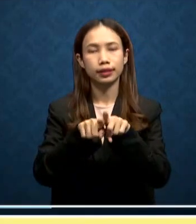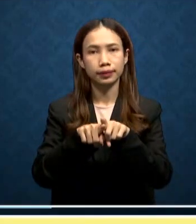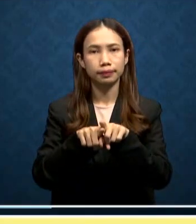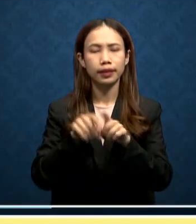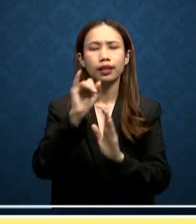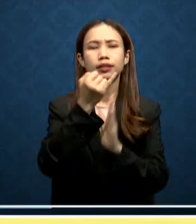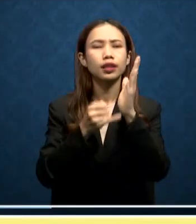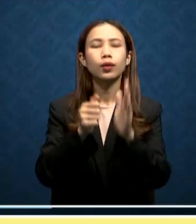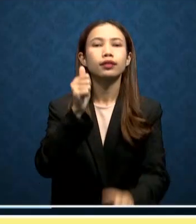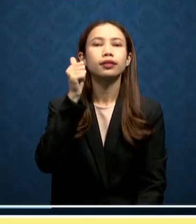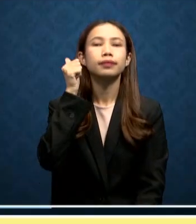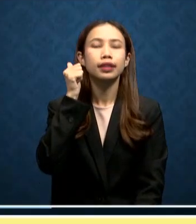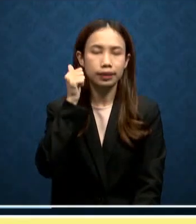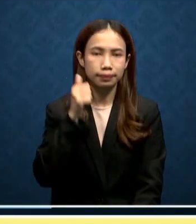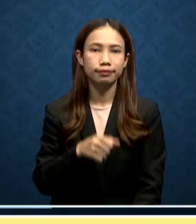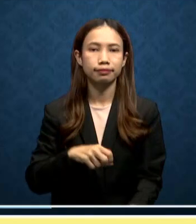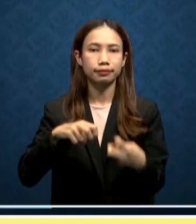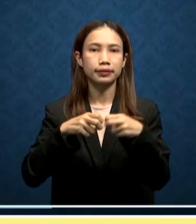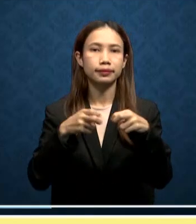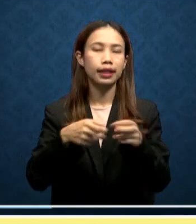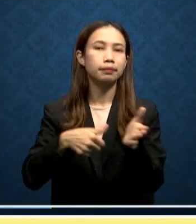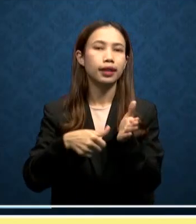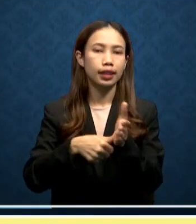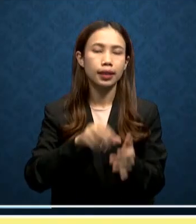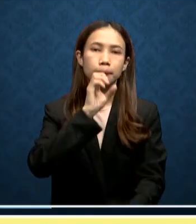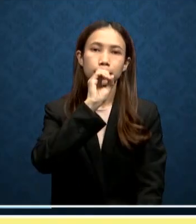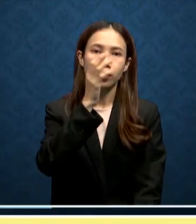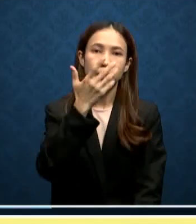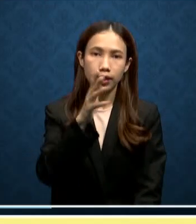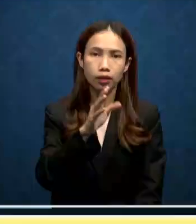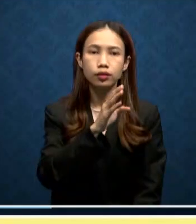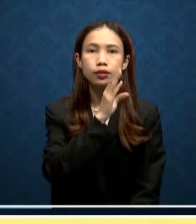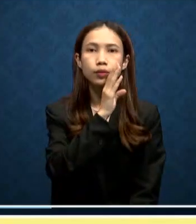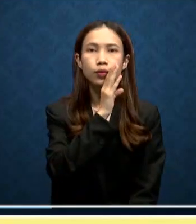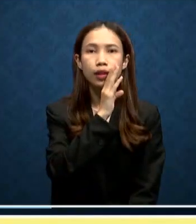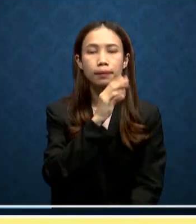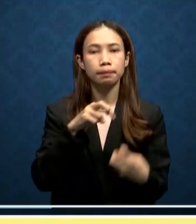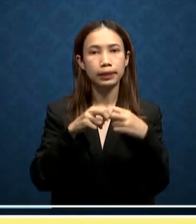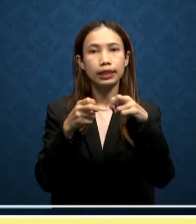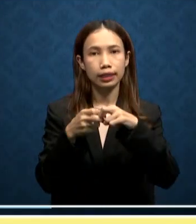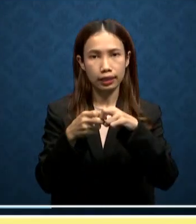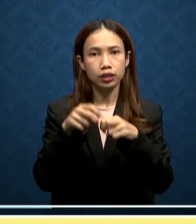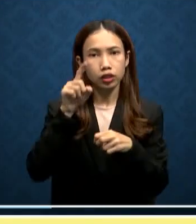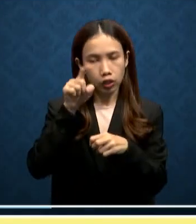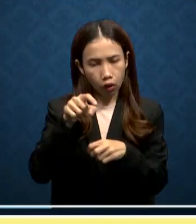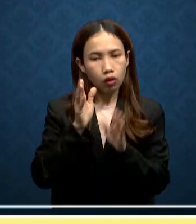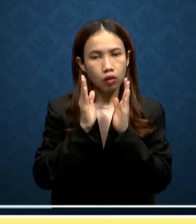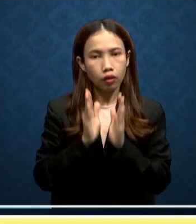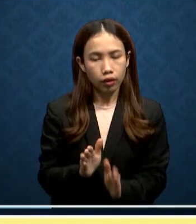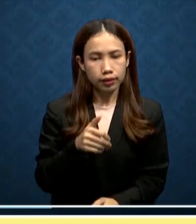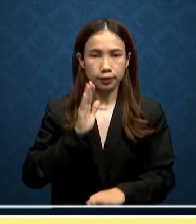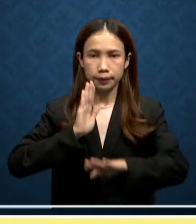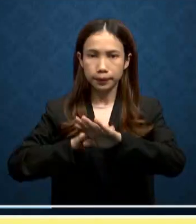จังหวัดเดิมๆที่ผมก็ก็เรียนท่านแล้วตั้งข้อสังเกตไปแล้วว่าเอ่อถ้าเป็นไปได้เนี่ยท่านส่งผู้